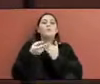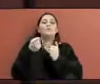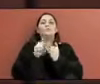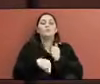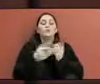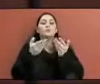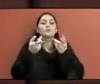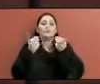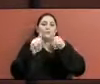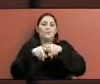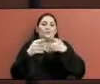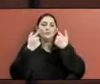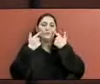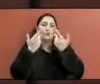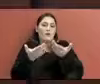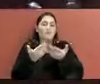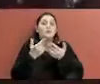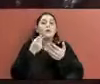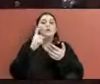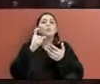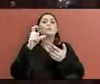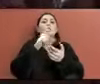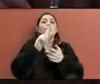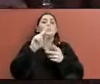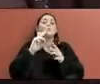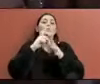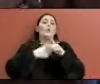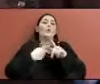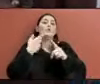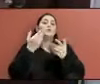ay sürecek bir proje bu. Birlikte